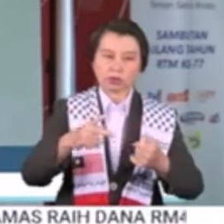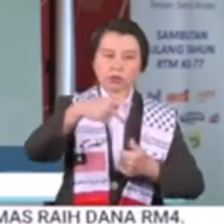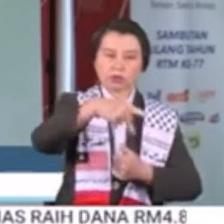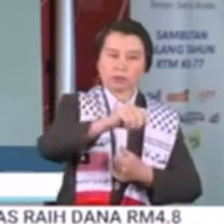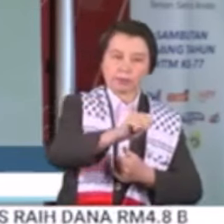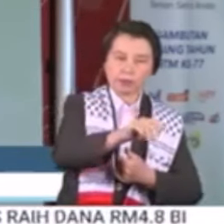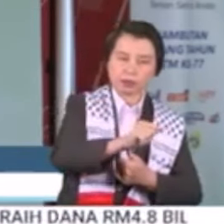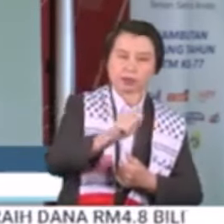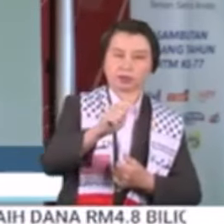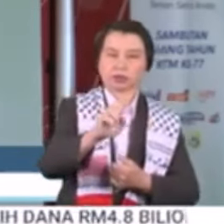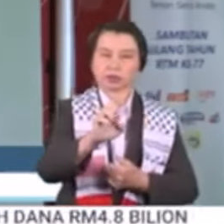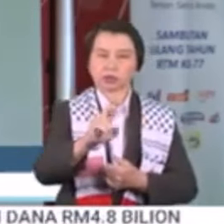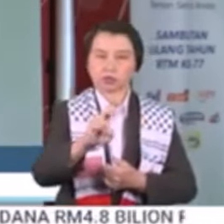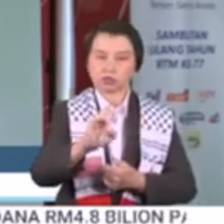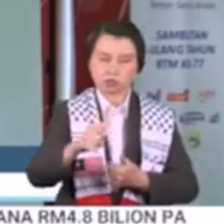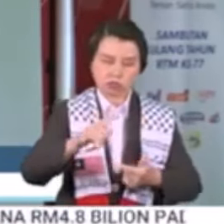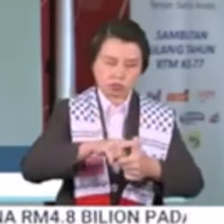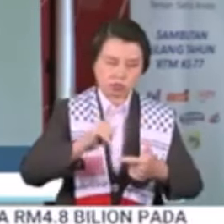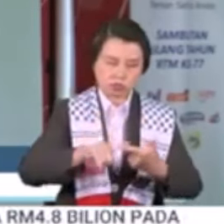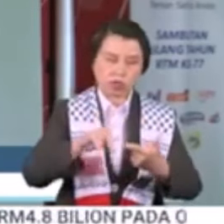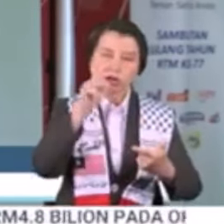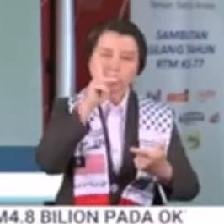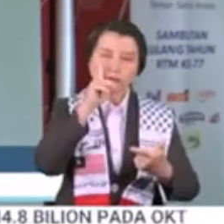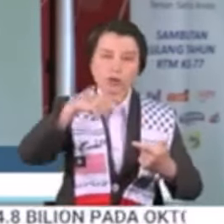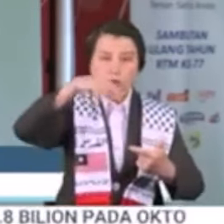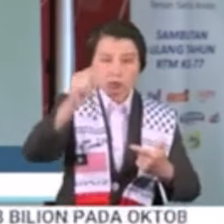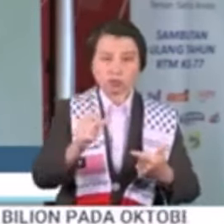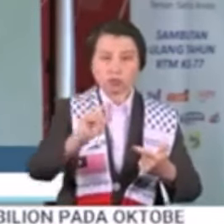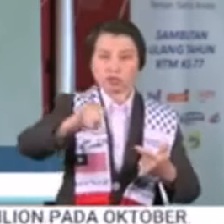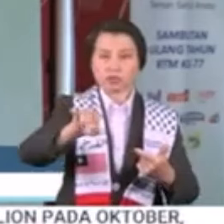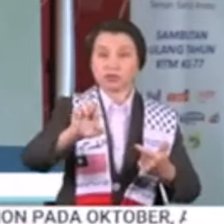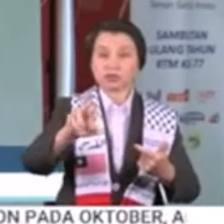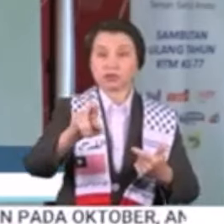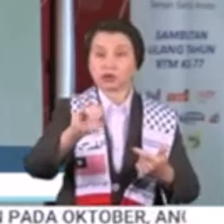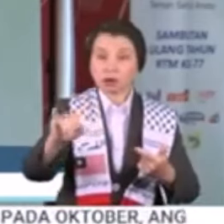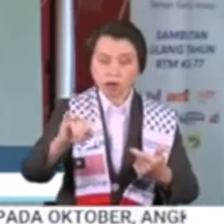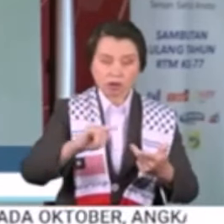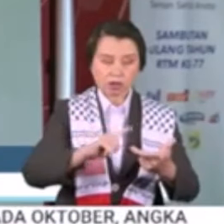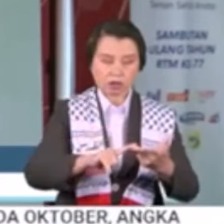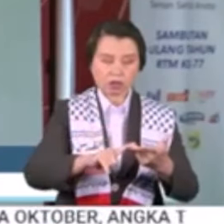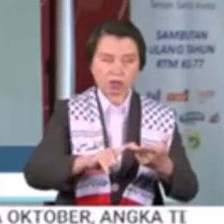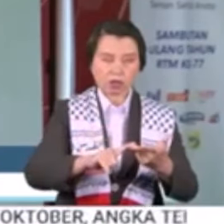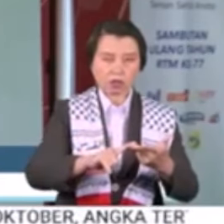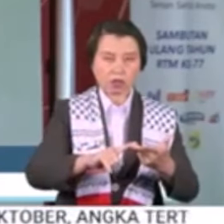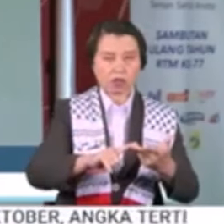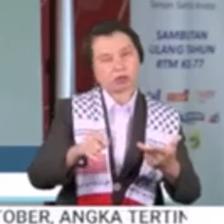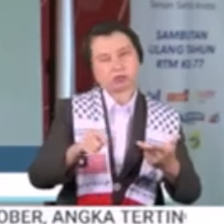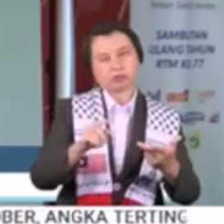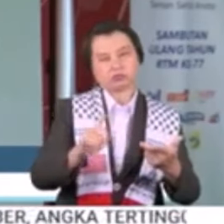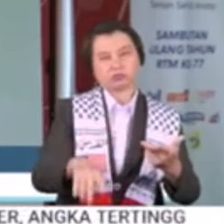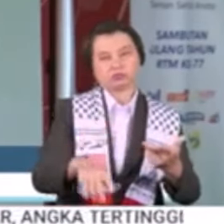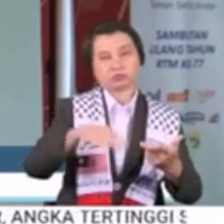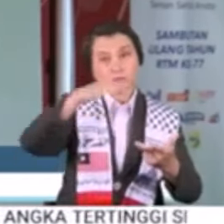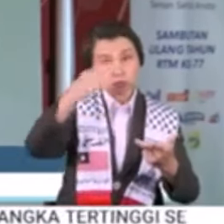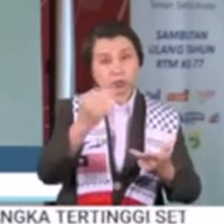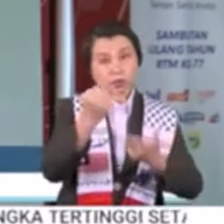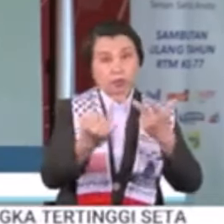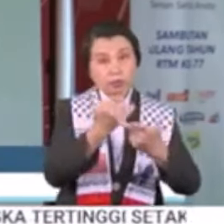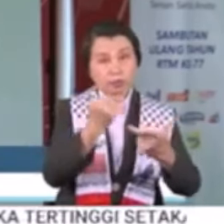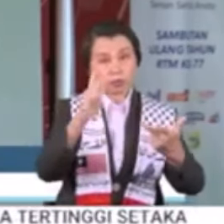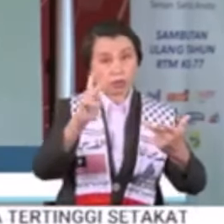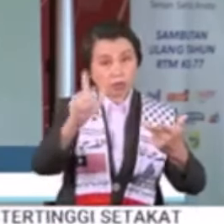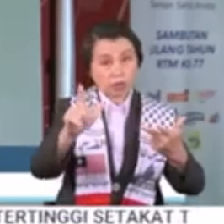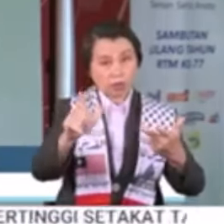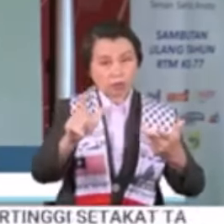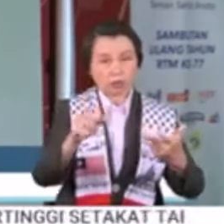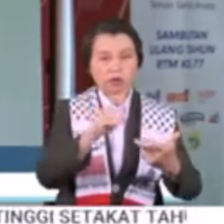Terubung, ya, di Pulau Pinang, di Kedah, di Gunung Jerai, ya, di Kuala Lembah Kelang, di Bukit Antarabangsa.